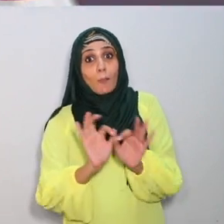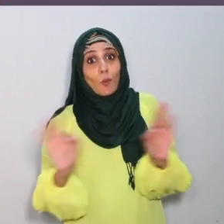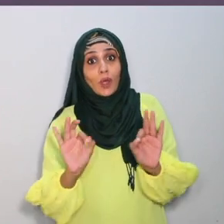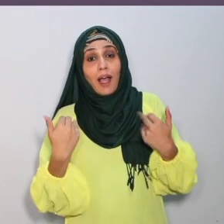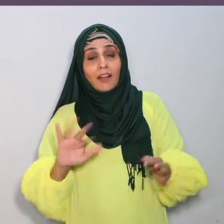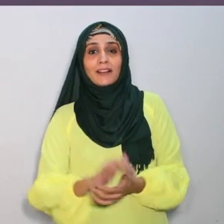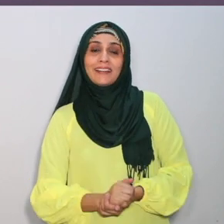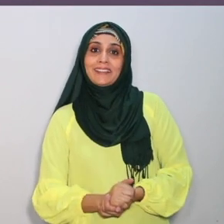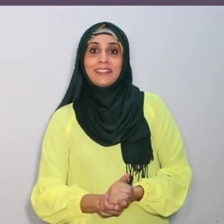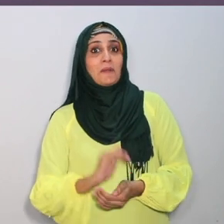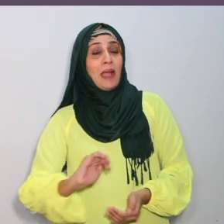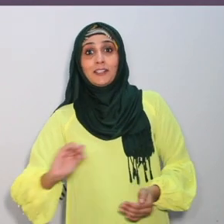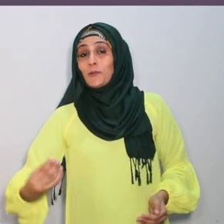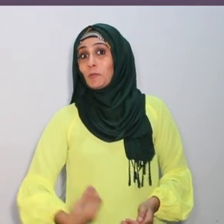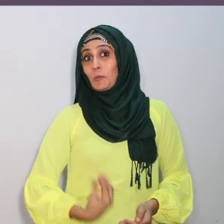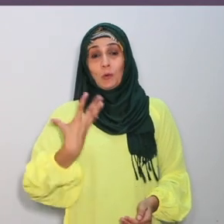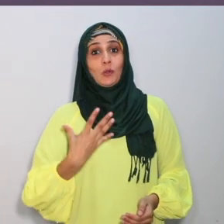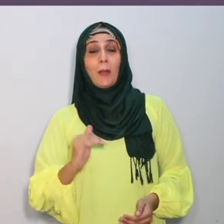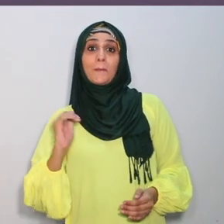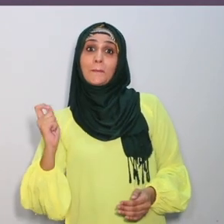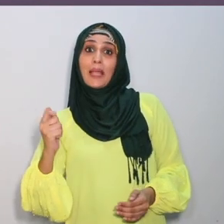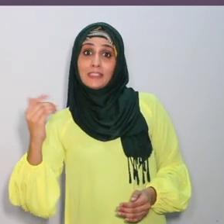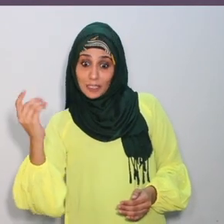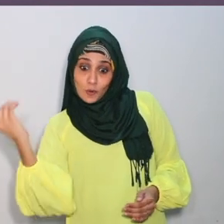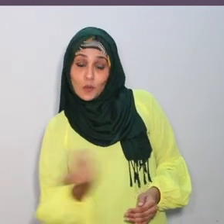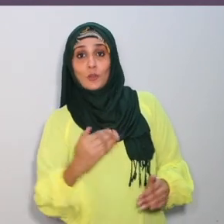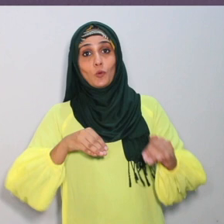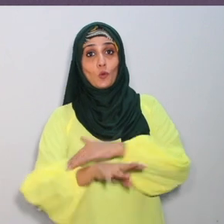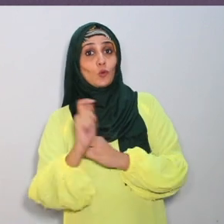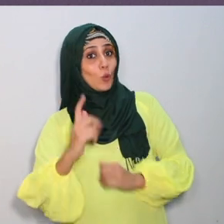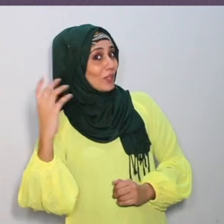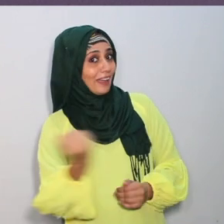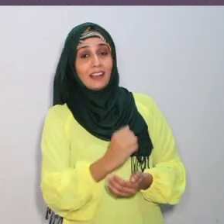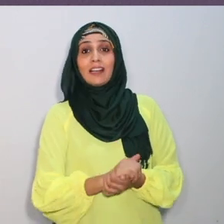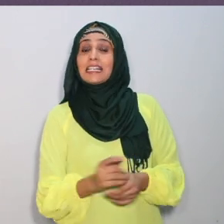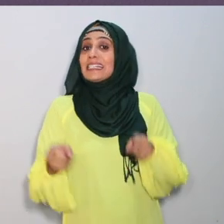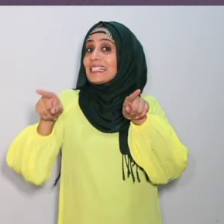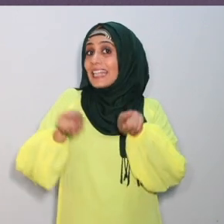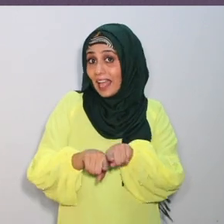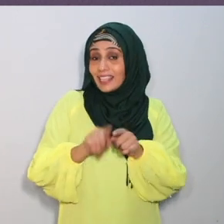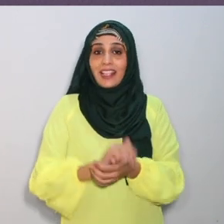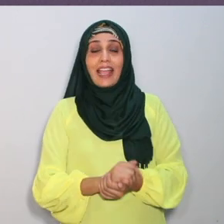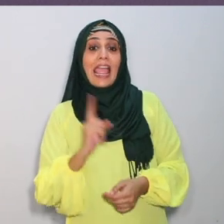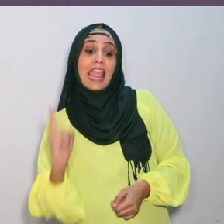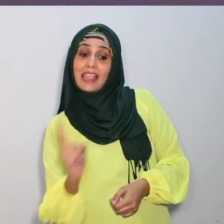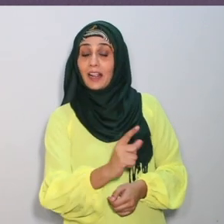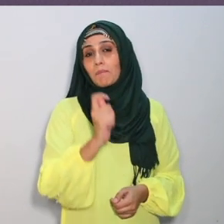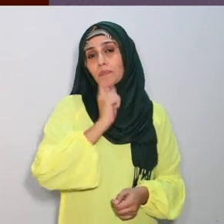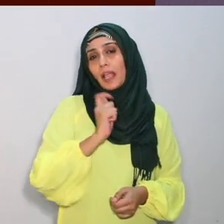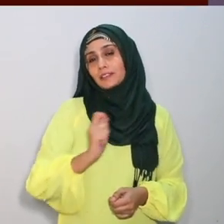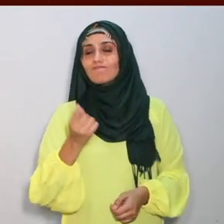थे। आखिरकार बच्चों ने उन पैसों से नए जूते भी खरीद लिए और साथ में एक